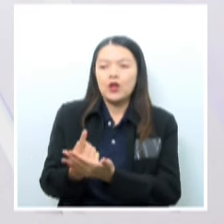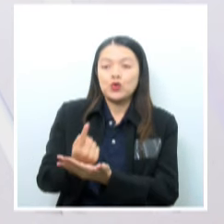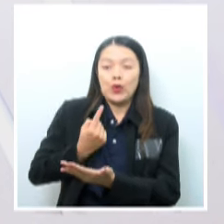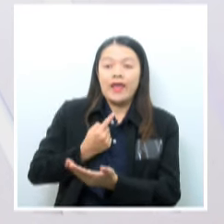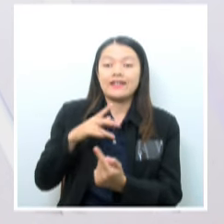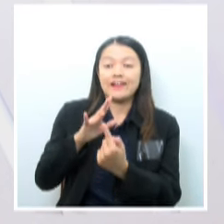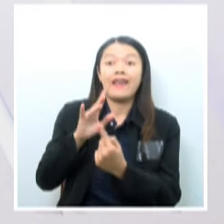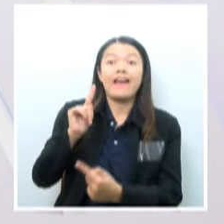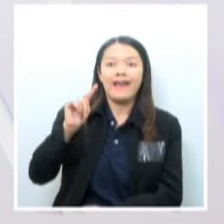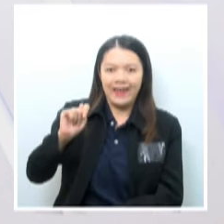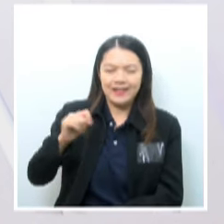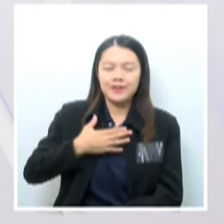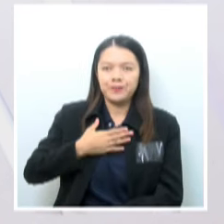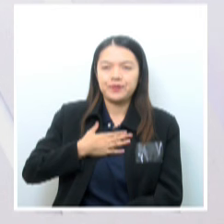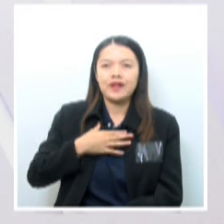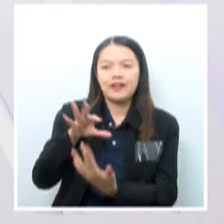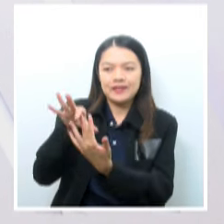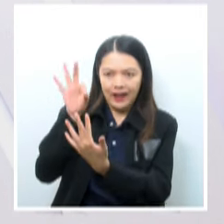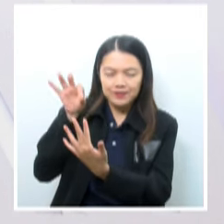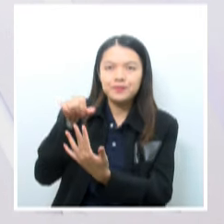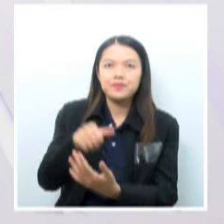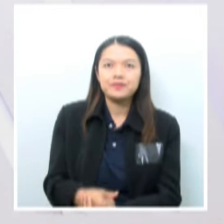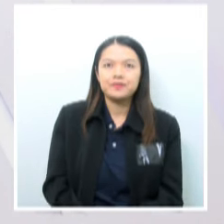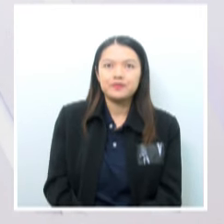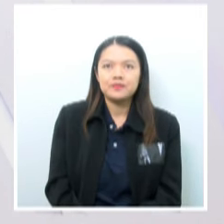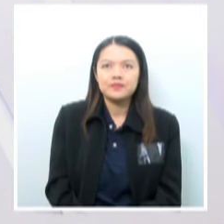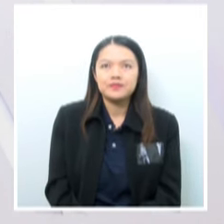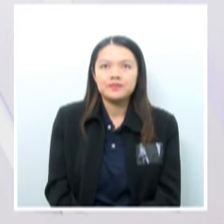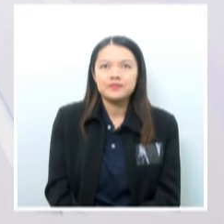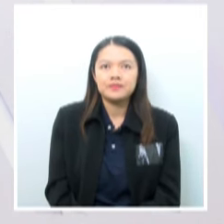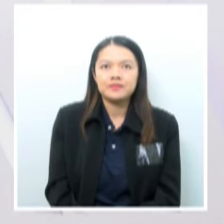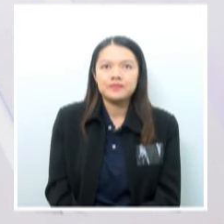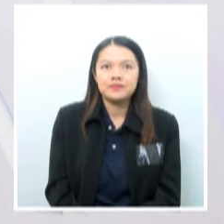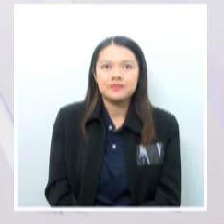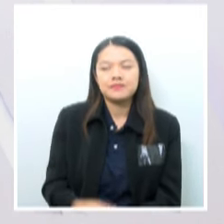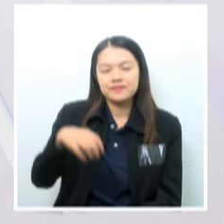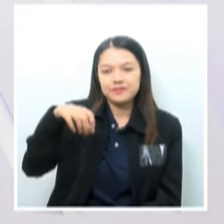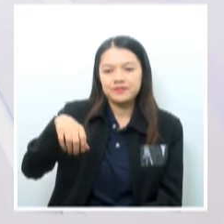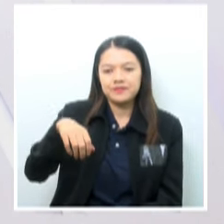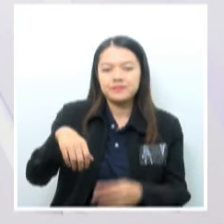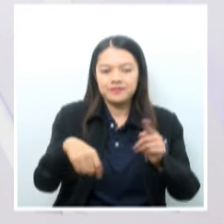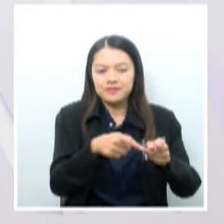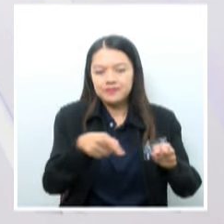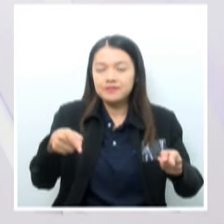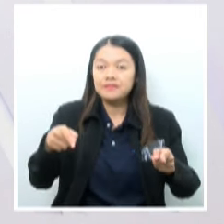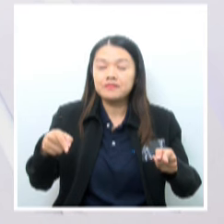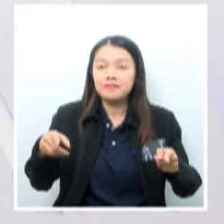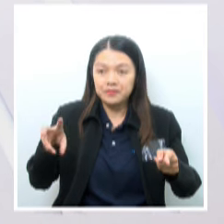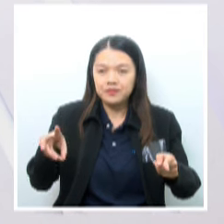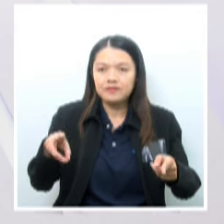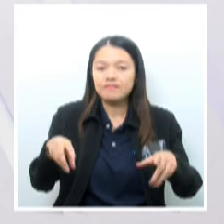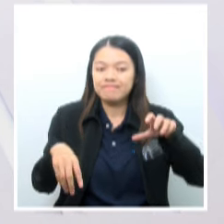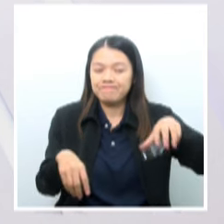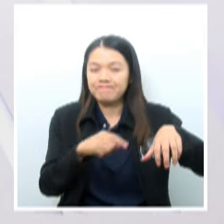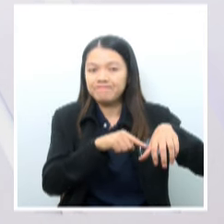ที่นะคะที่เราได้มีการคัดเลือกขึ้นมานะคะก็คือสำนักงานเขตพื้นที่การศึกษาปฐมศึกษาสุพรรณบุรีเขต3นะคะโดยท่าน